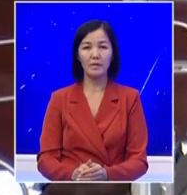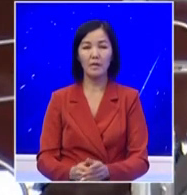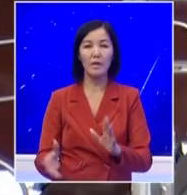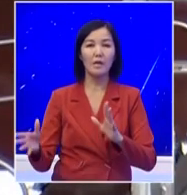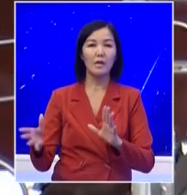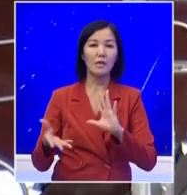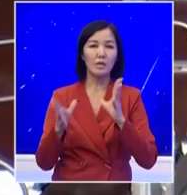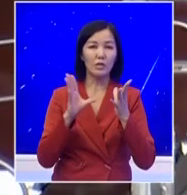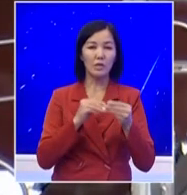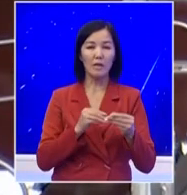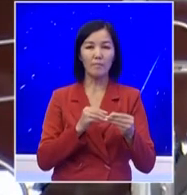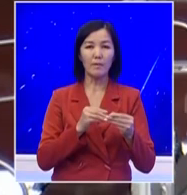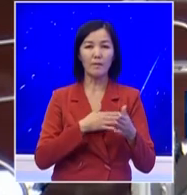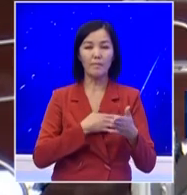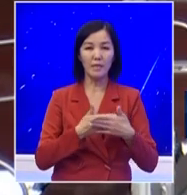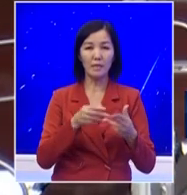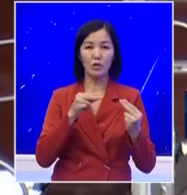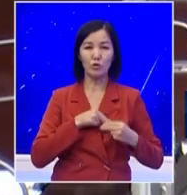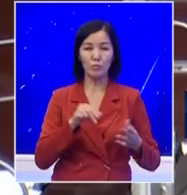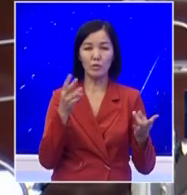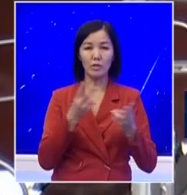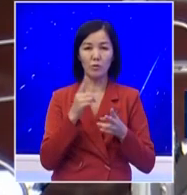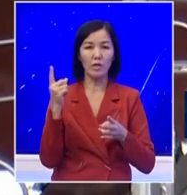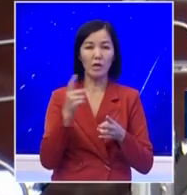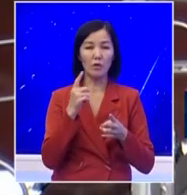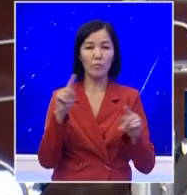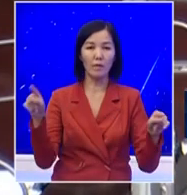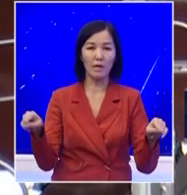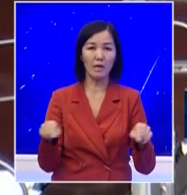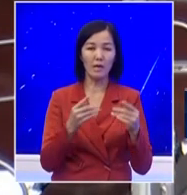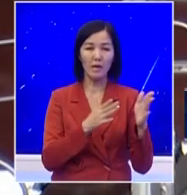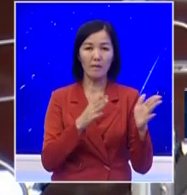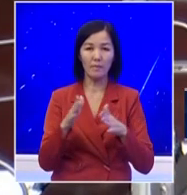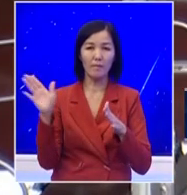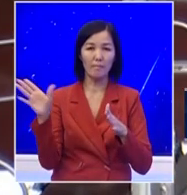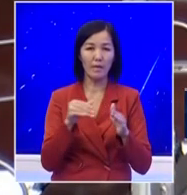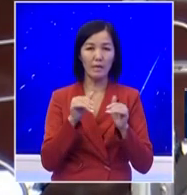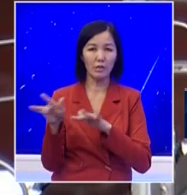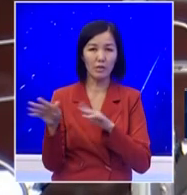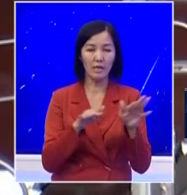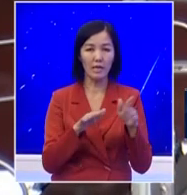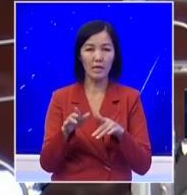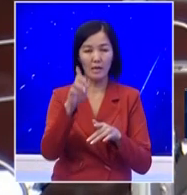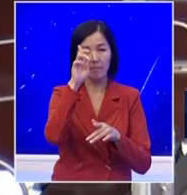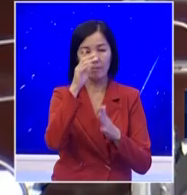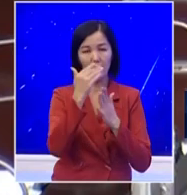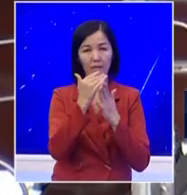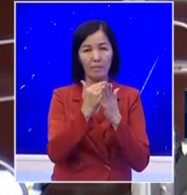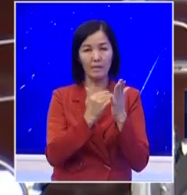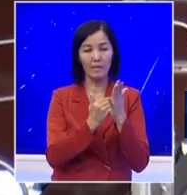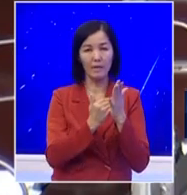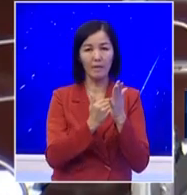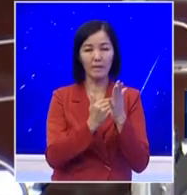Жалпы өңірлер белсенді жұмыс істеу керек, және экономика өсімін қалпына келтіру жөніндегі барлық қабылданған шаралардың оның ішінде мемлекеттік